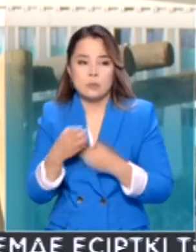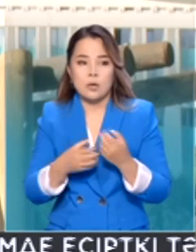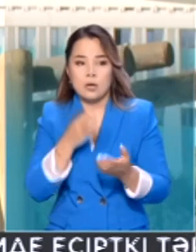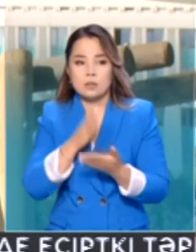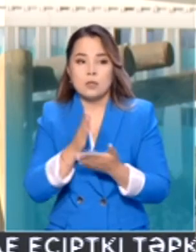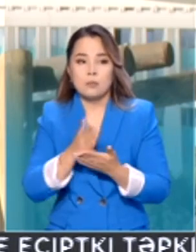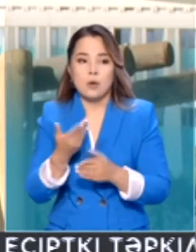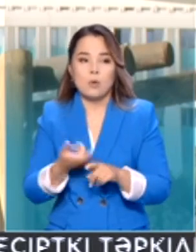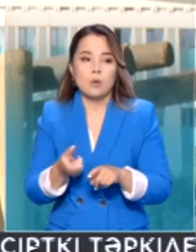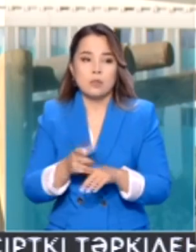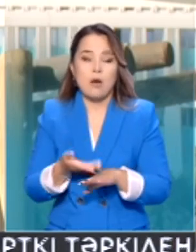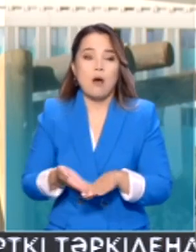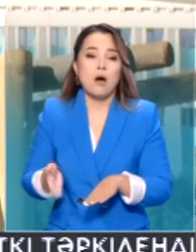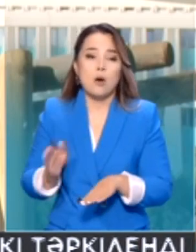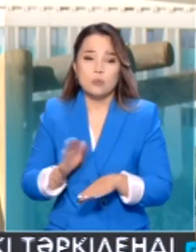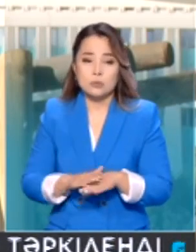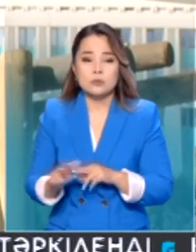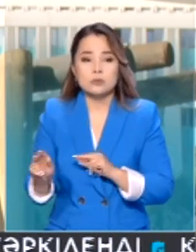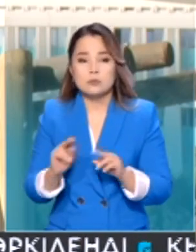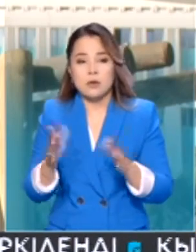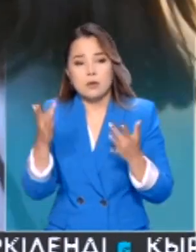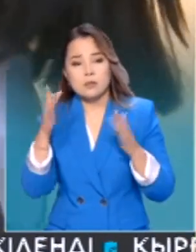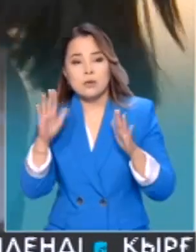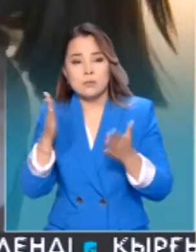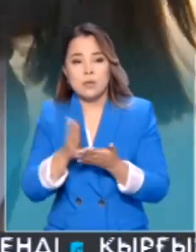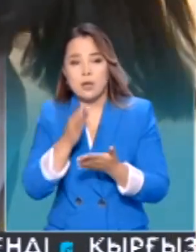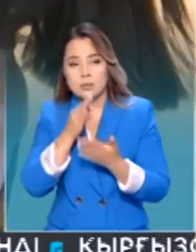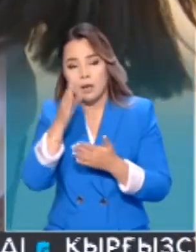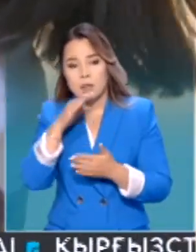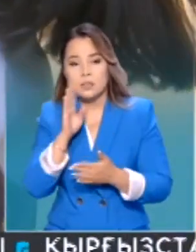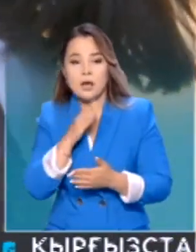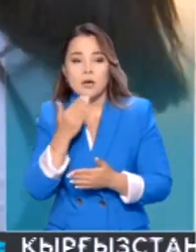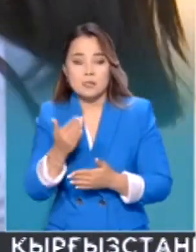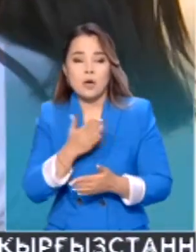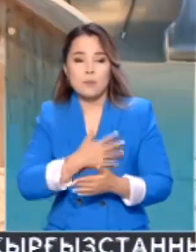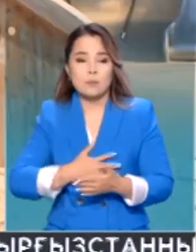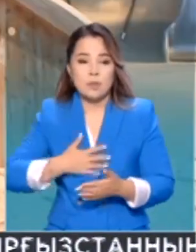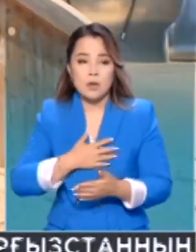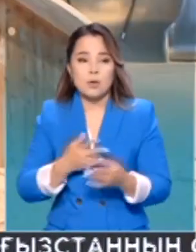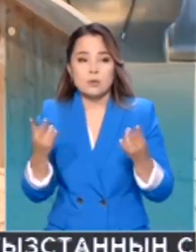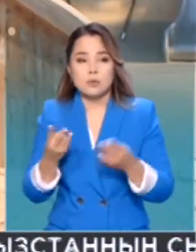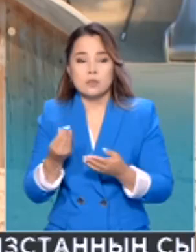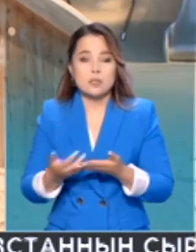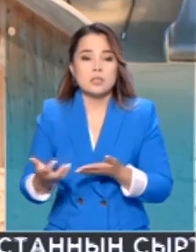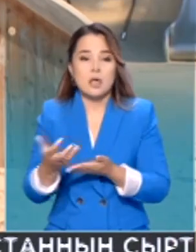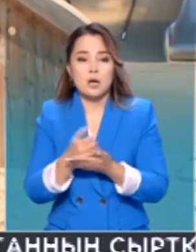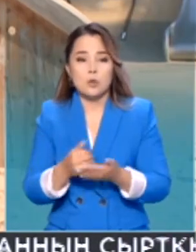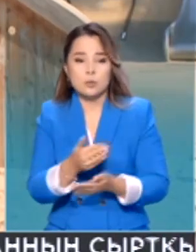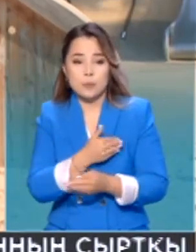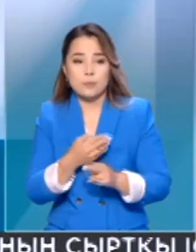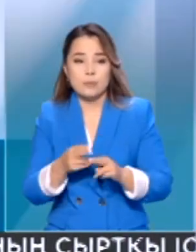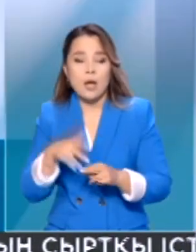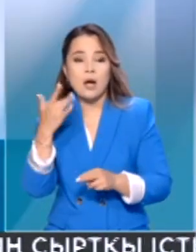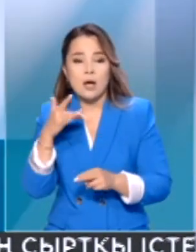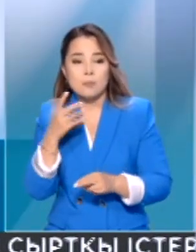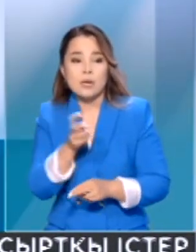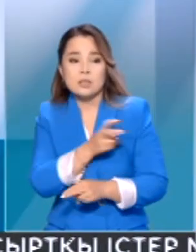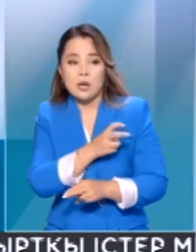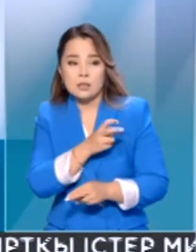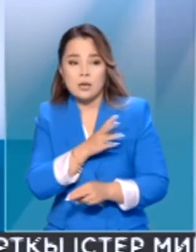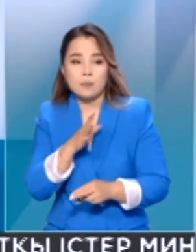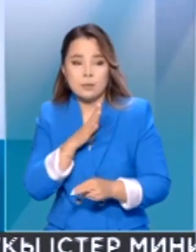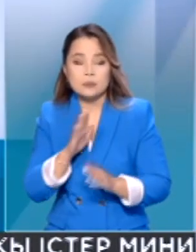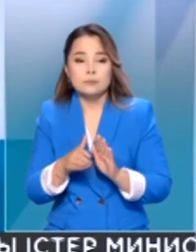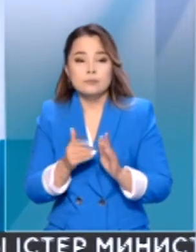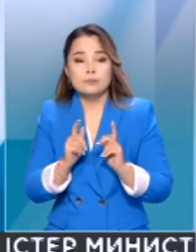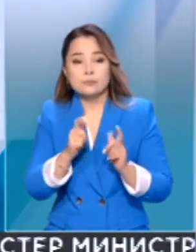керек. Ол өте ауыр қайғылы жағдайға да келтіруі мүмкін. Ата-ананың ендігі бар уайымы қажетті соманы тезірек жинау. Америкалық дәрігерден былтыр